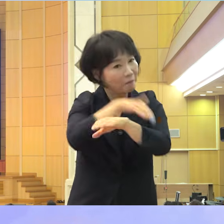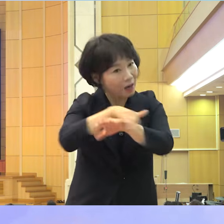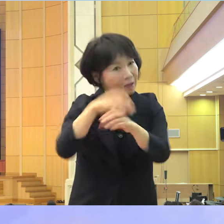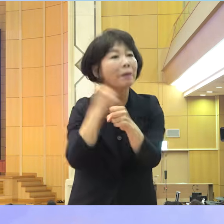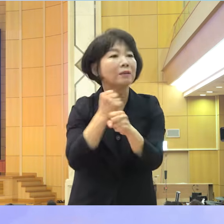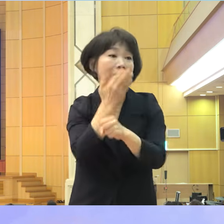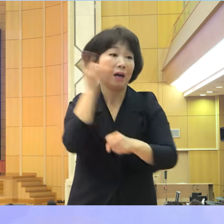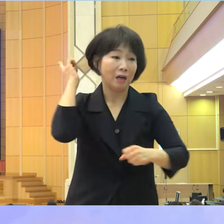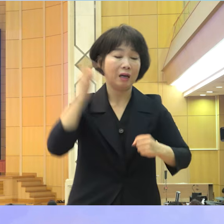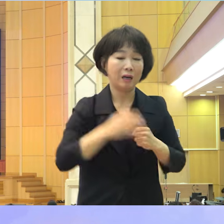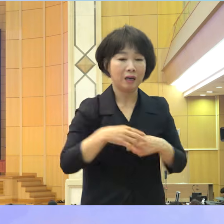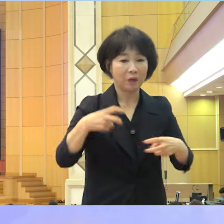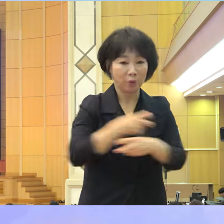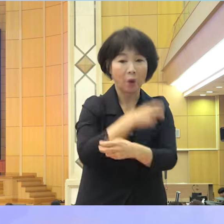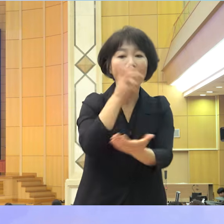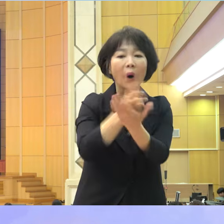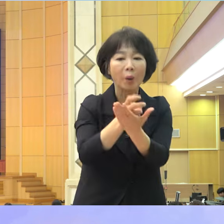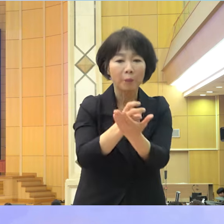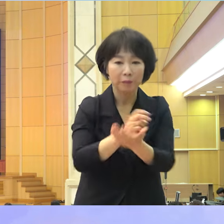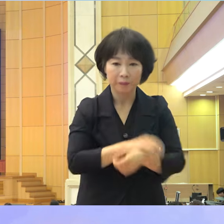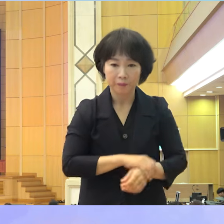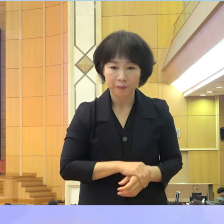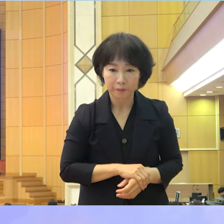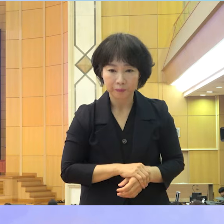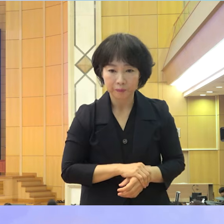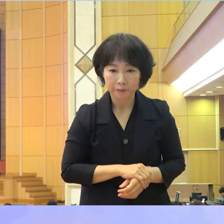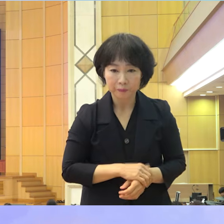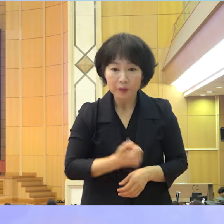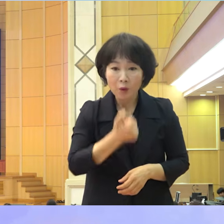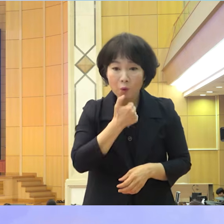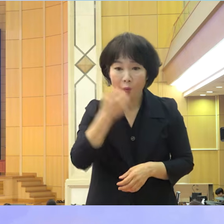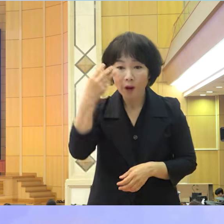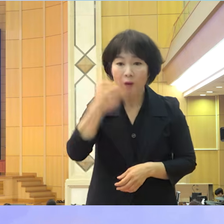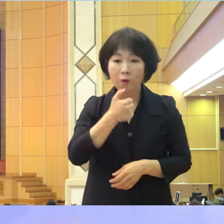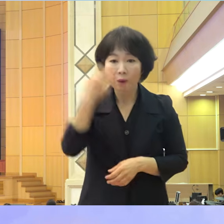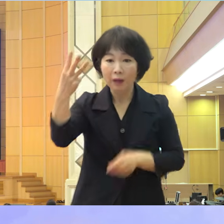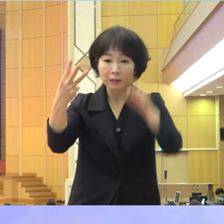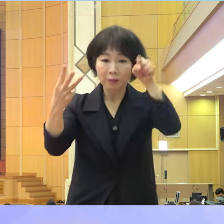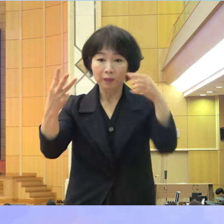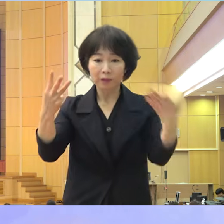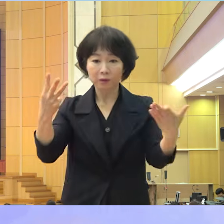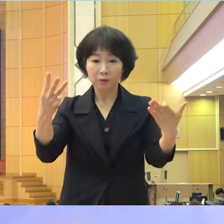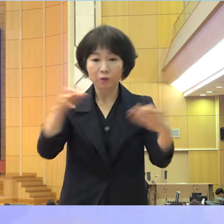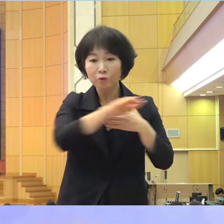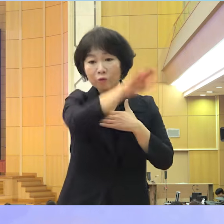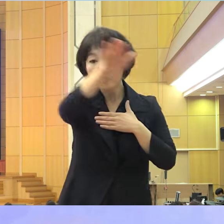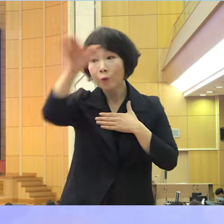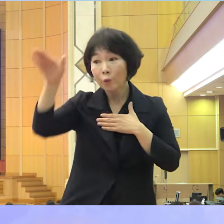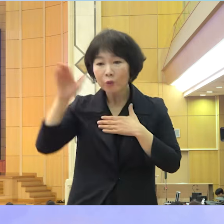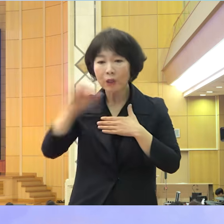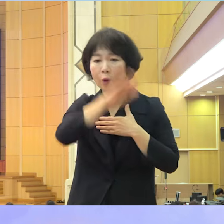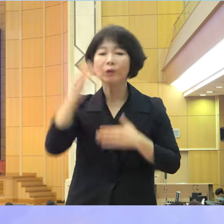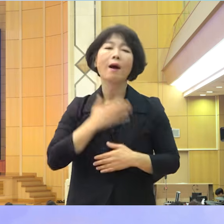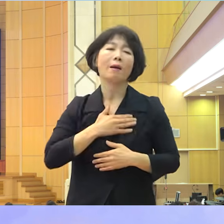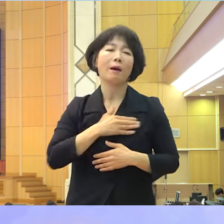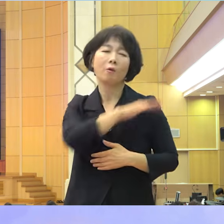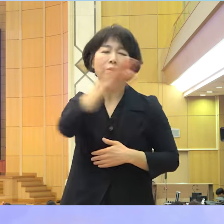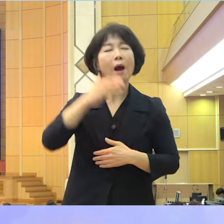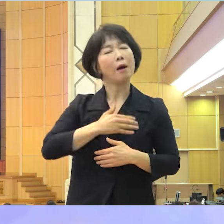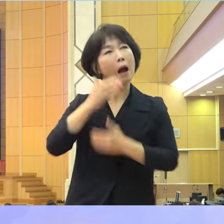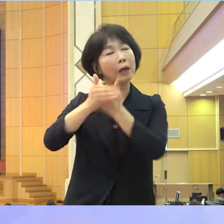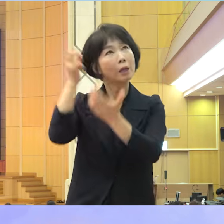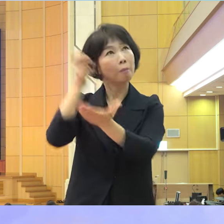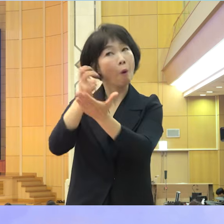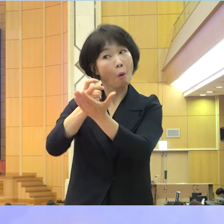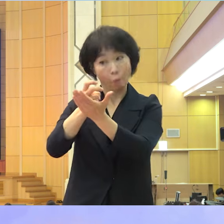로마서 3장 19절 보니까 하나님의 율법대로 우리가 살아야 돼요. 우리가 알거니와 그랬잖아요. 율법을